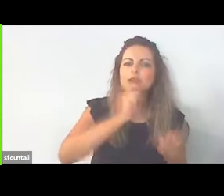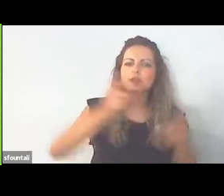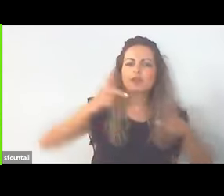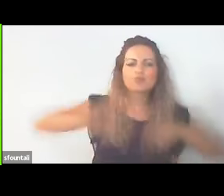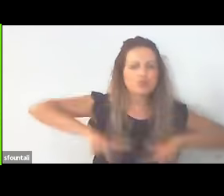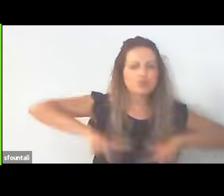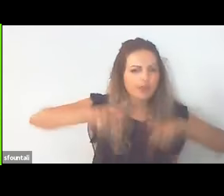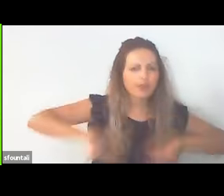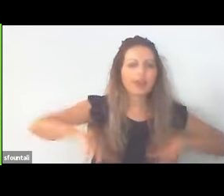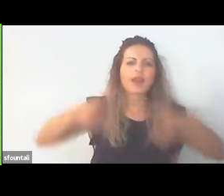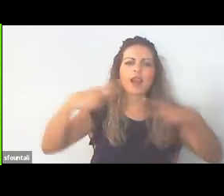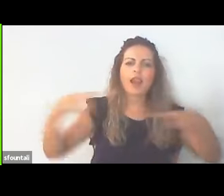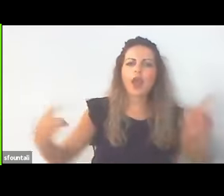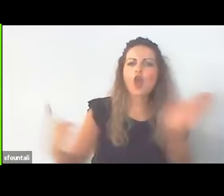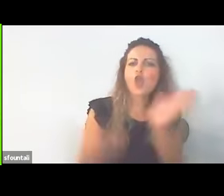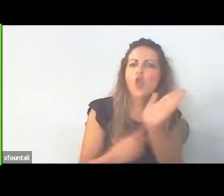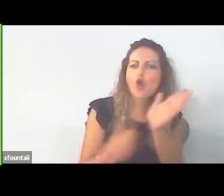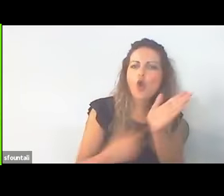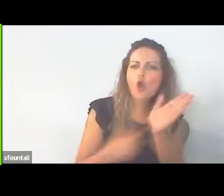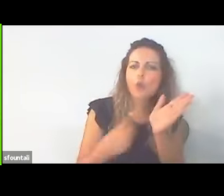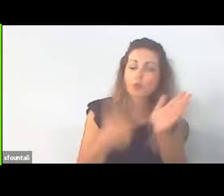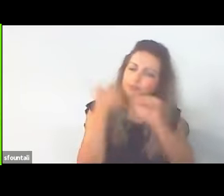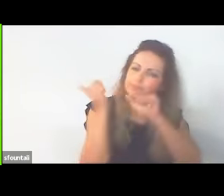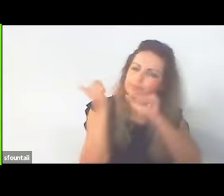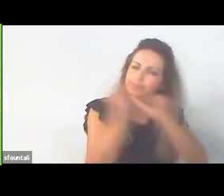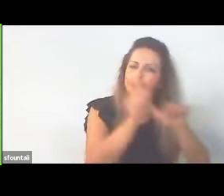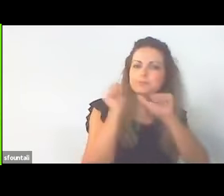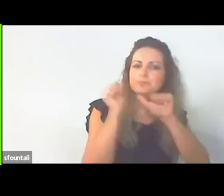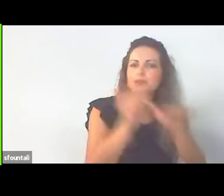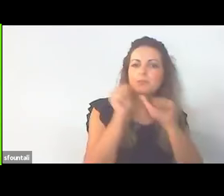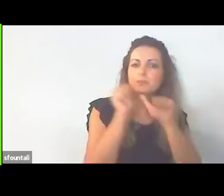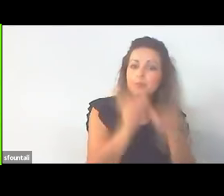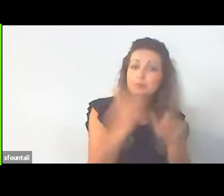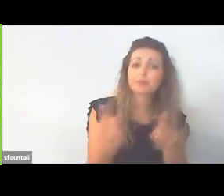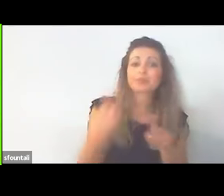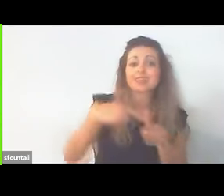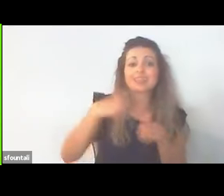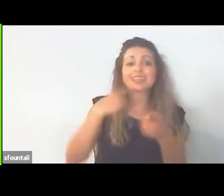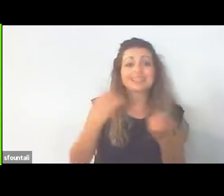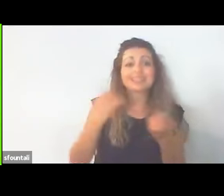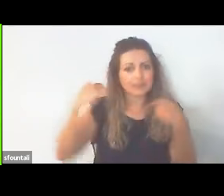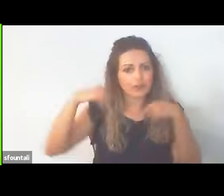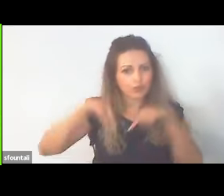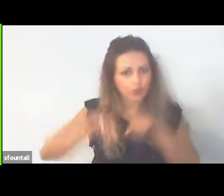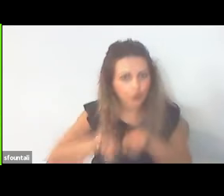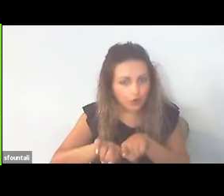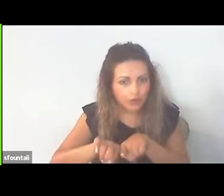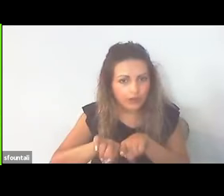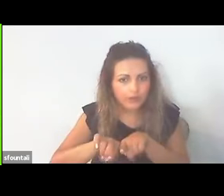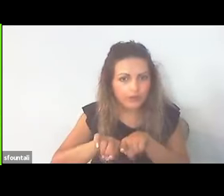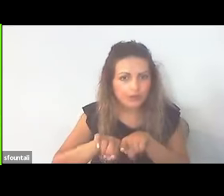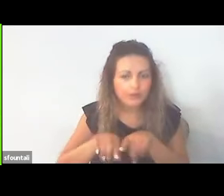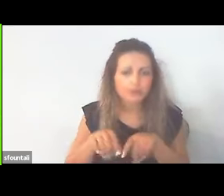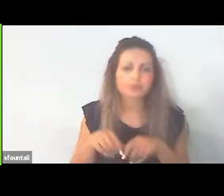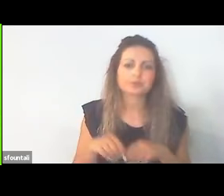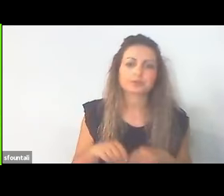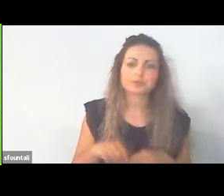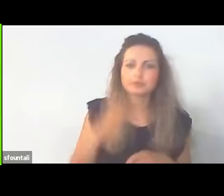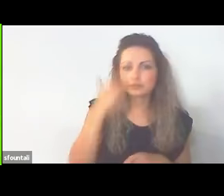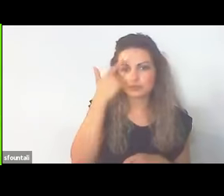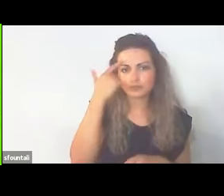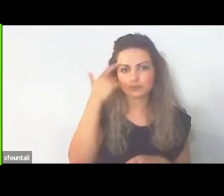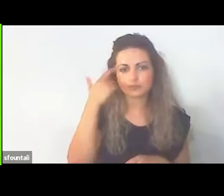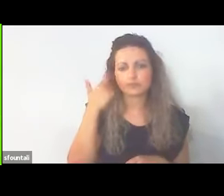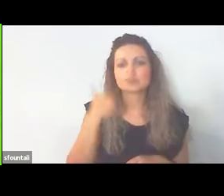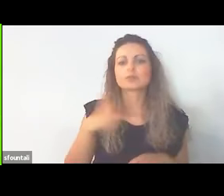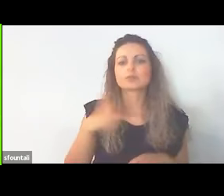που εμπλέκονται, και όμως ταυτόχρονα και η ματιά μέσα από την οποία γινόταν η πίεση αυτή. Με αυτή την έννοια, η Διεθνής Αμνηστία, σε συντονισμό